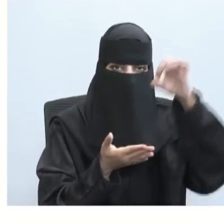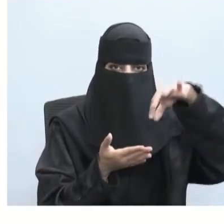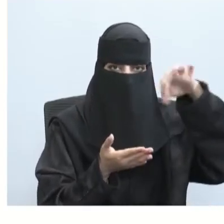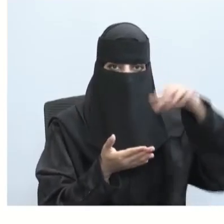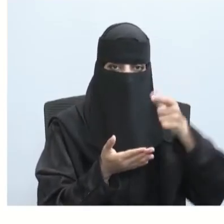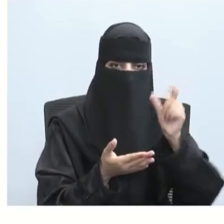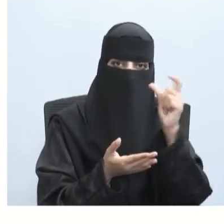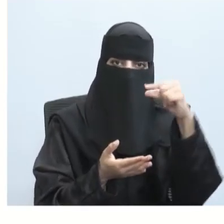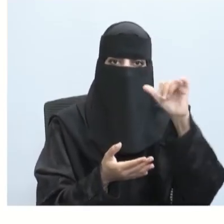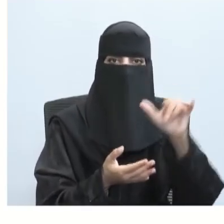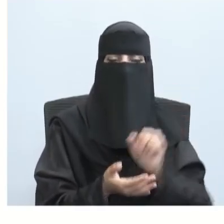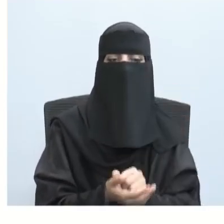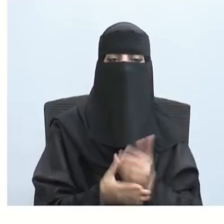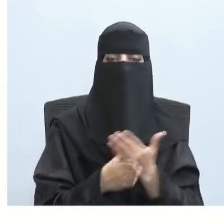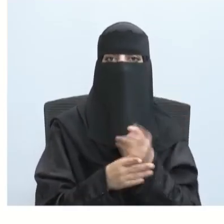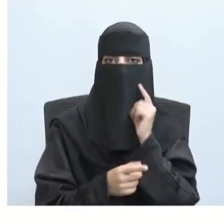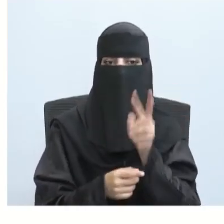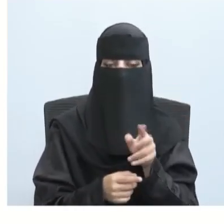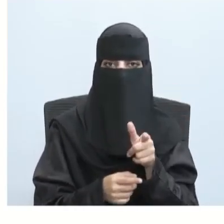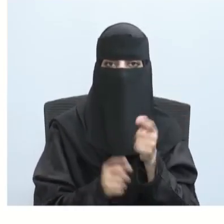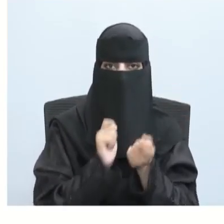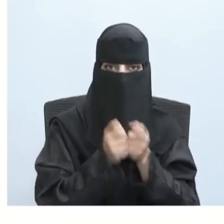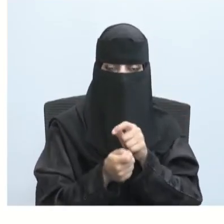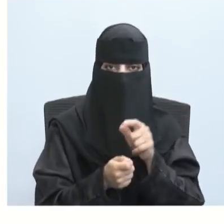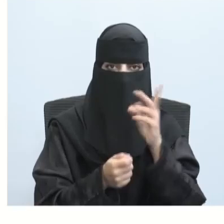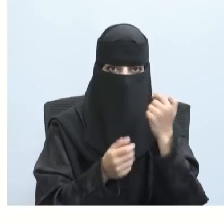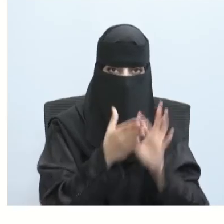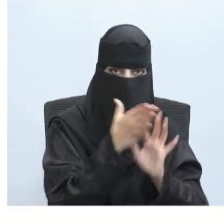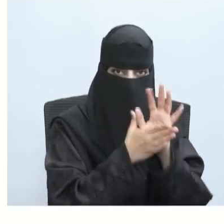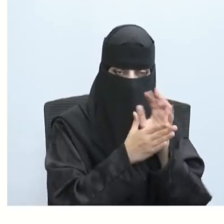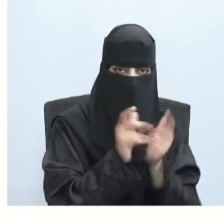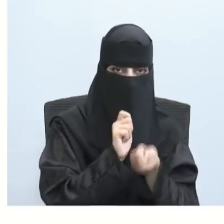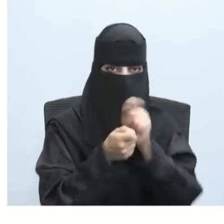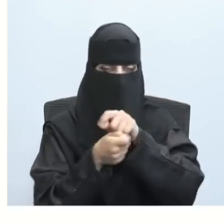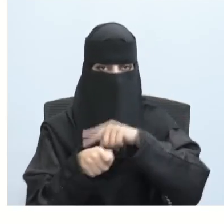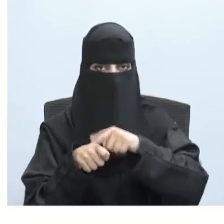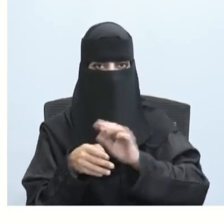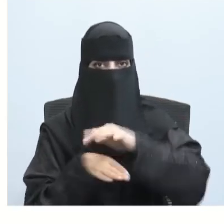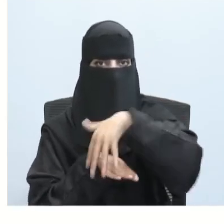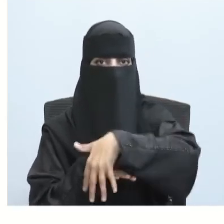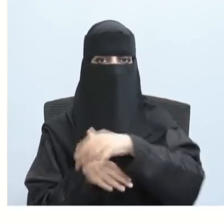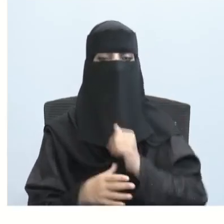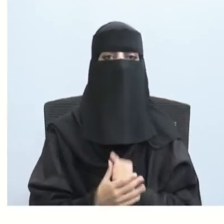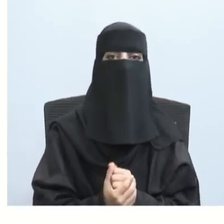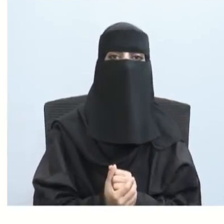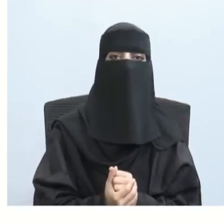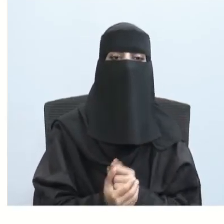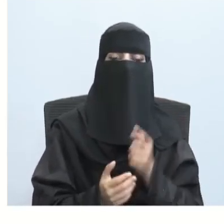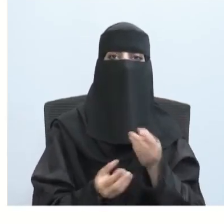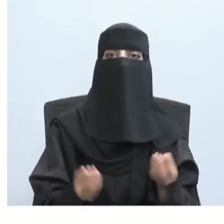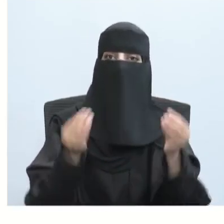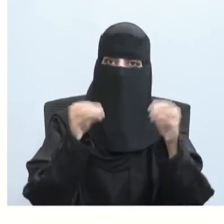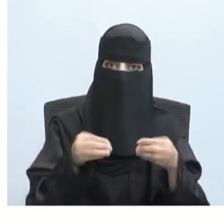الندى منها تحولت الماده من الحاله الغازيه الى الحاله السائله اذا